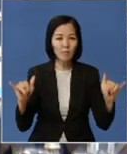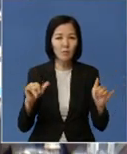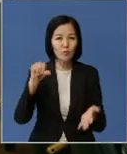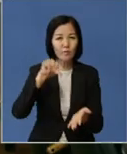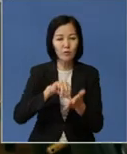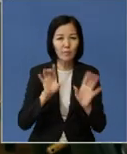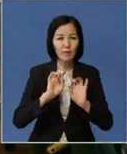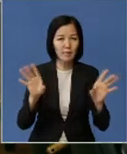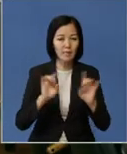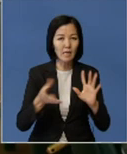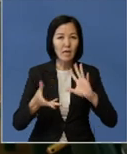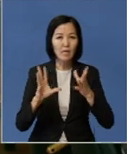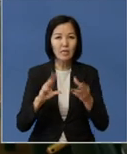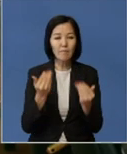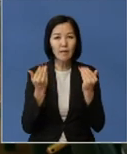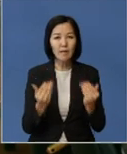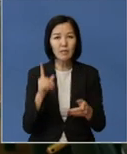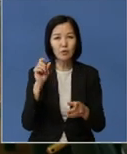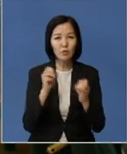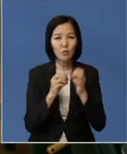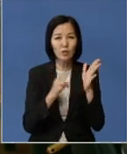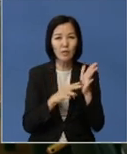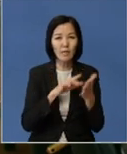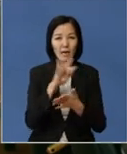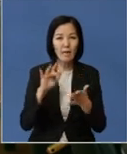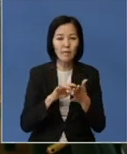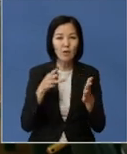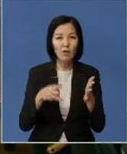жасады. Жалпы қазіргі таңда елде 117 қала мен